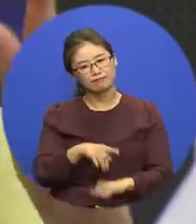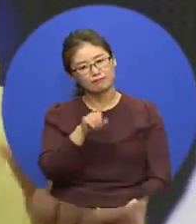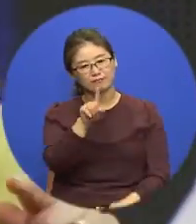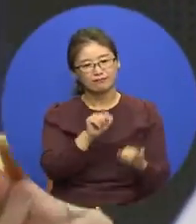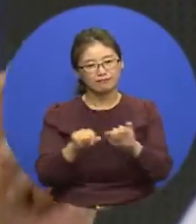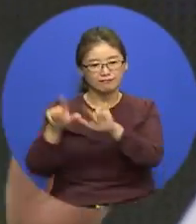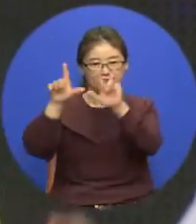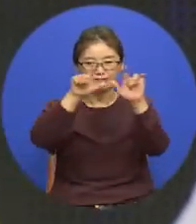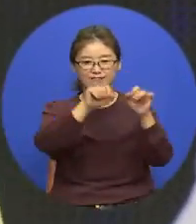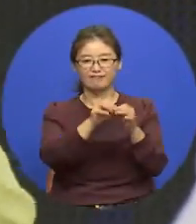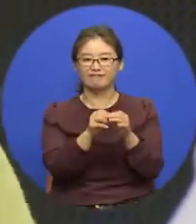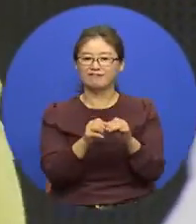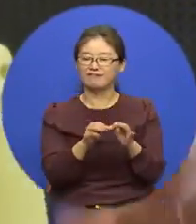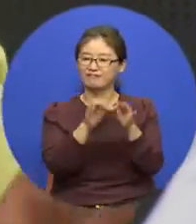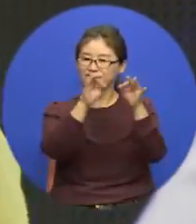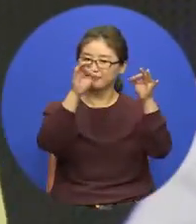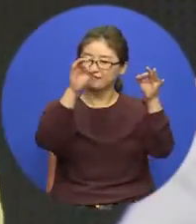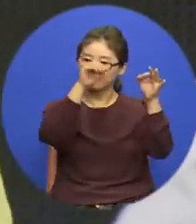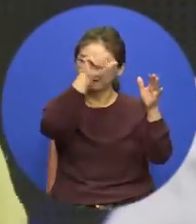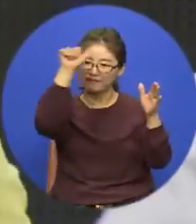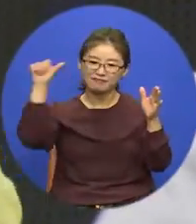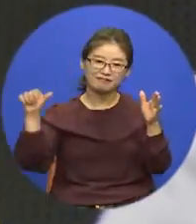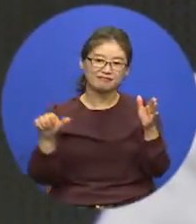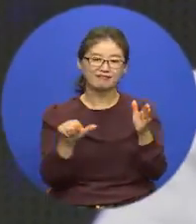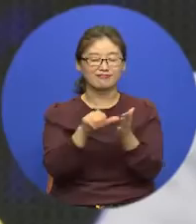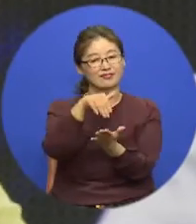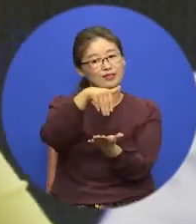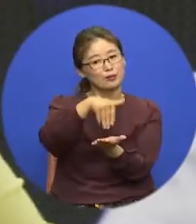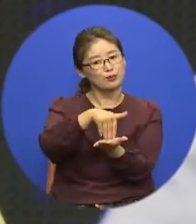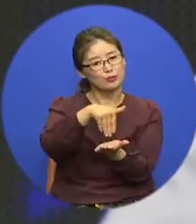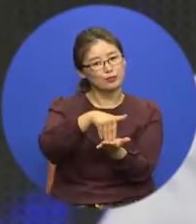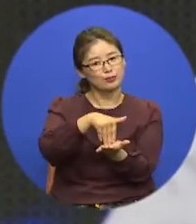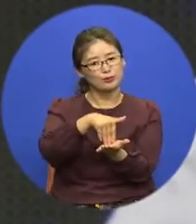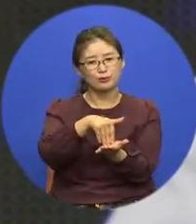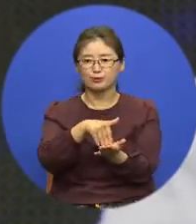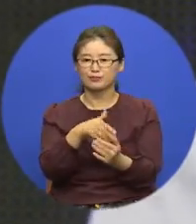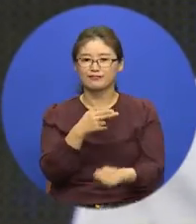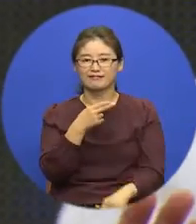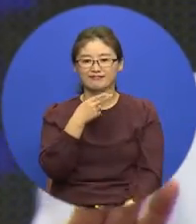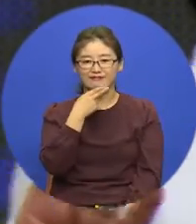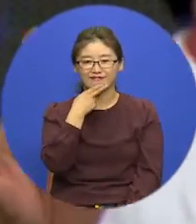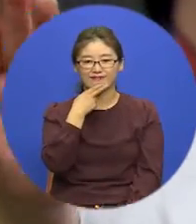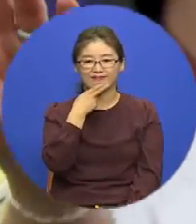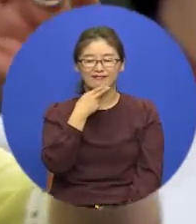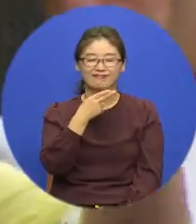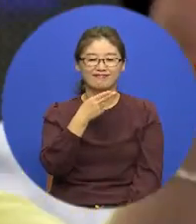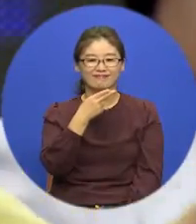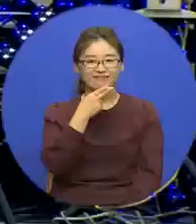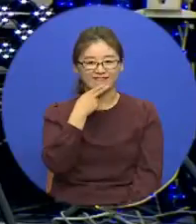한번 사는 인생, 후회도 미련도 없이.